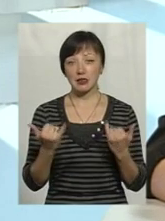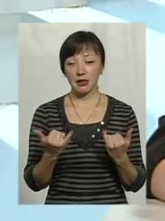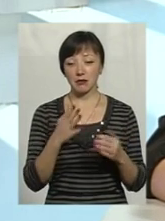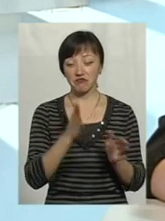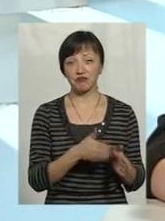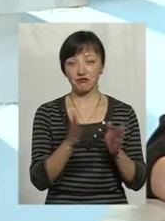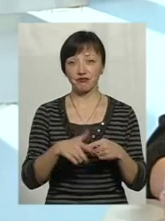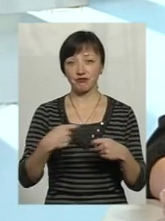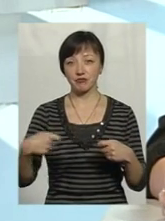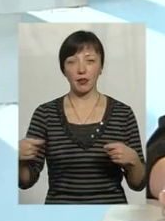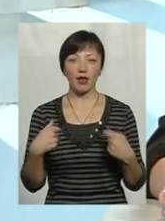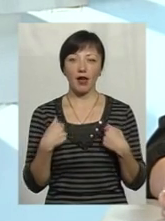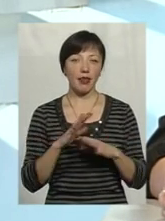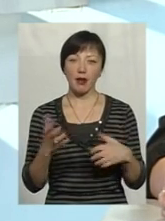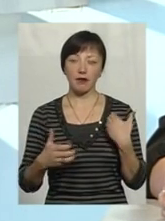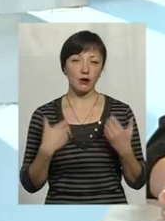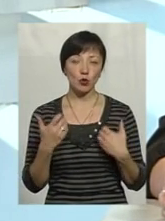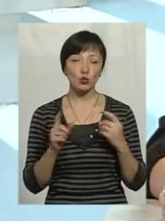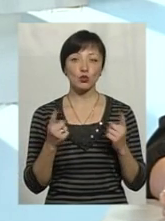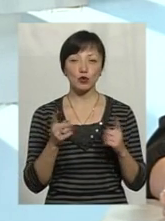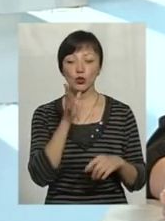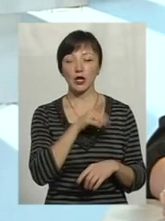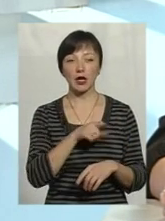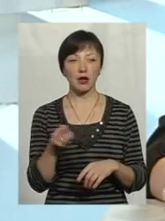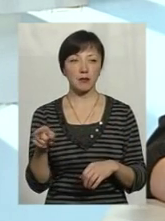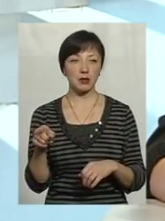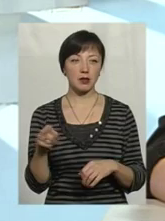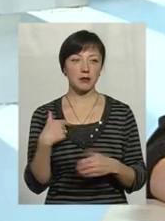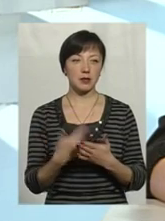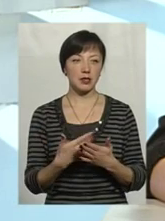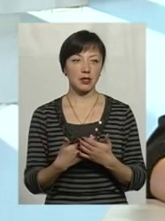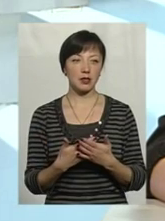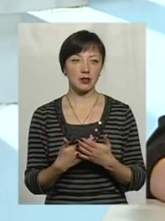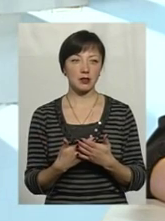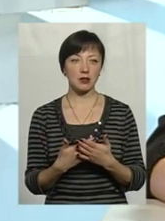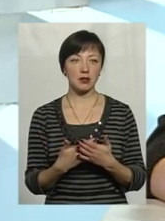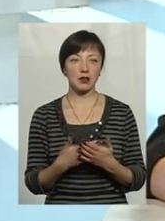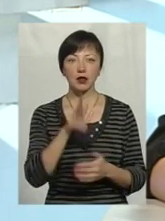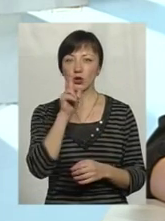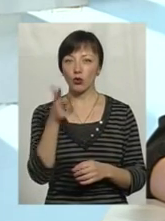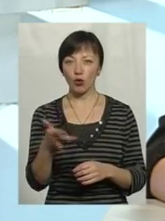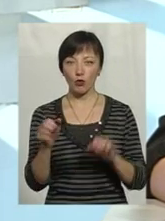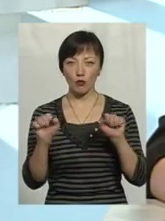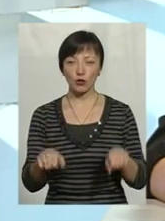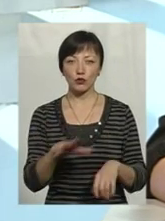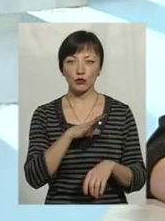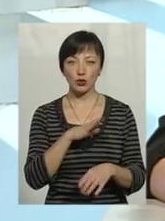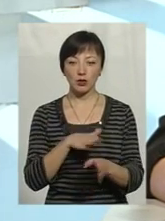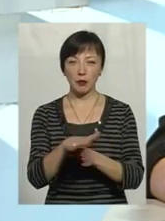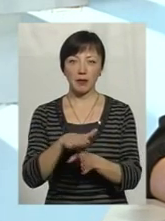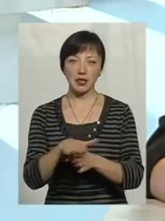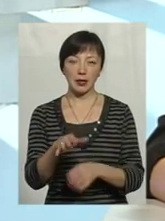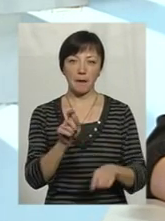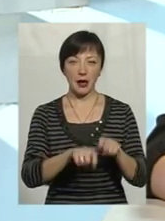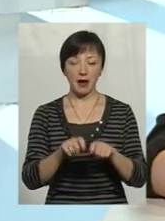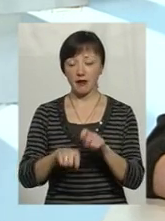відтермінування, але я не панікую, тому що термін, там, мені здається, навіть протягом 3-3 років може бути здійснена перевірка,